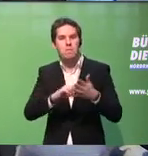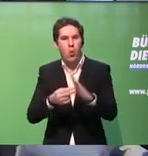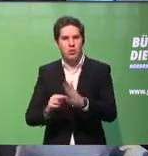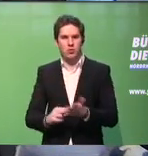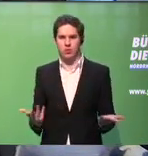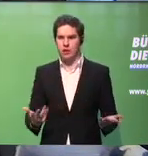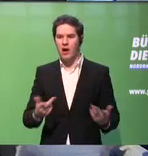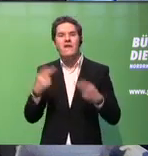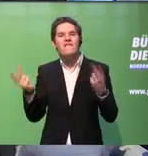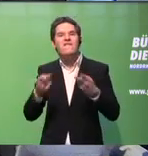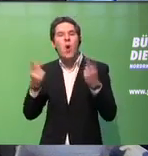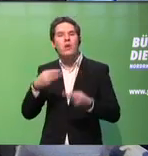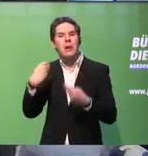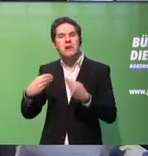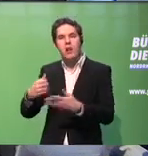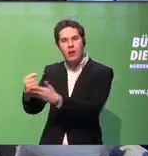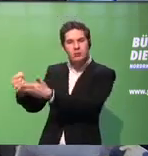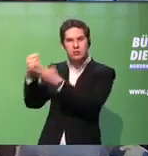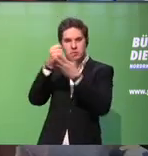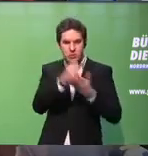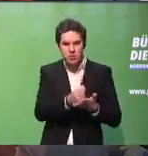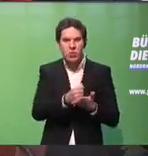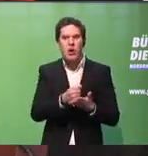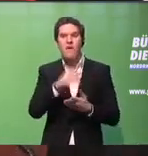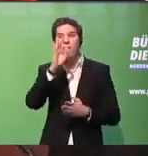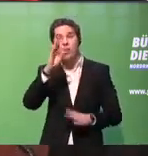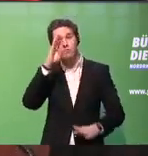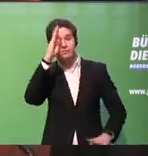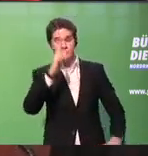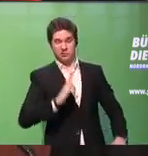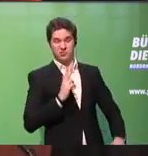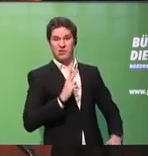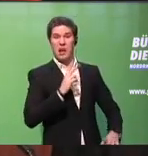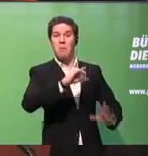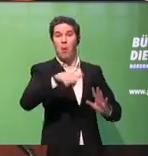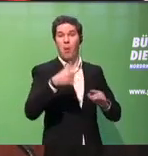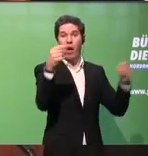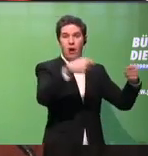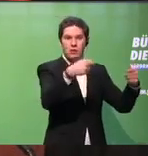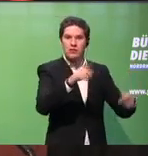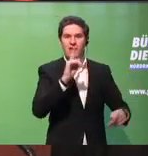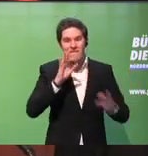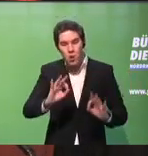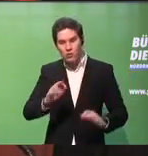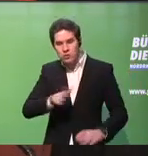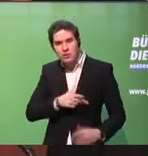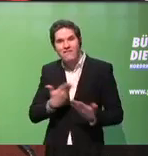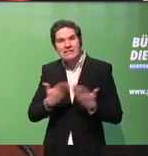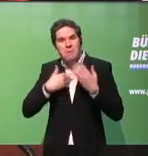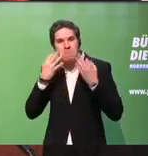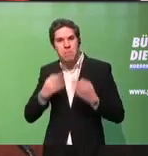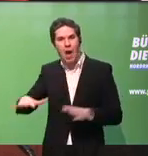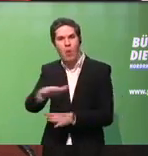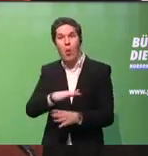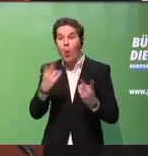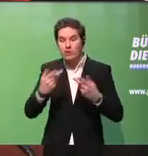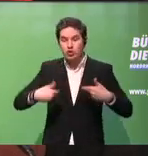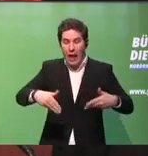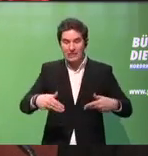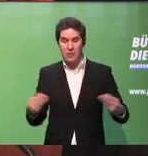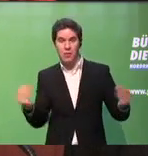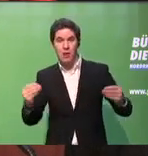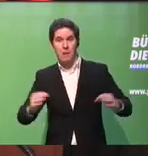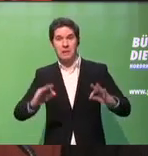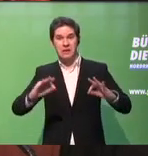Fördermittel zur regionalen Entwicklung nicht in lebensferne Prestigeprojekte investiert werden oder den 10.000. überflüssigen Straßenausbau, sondern